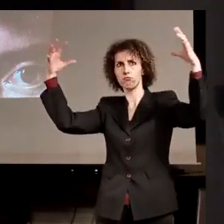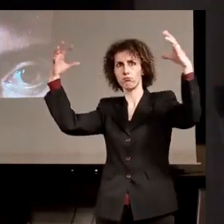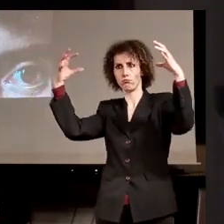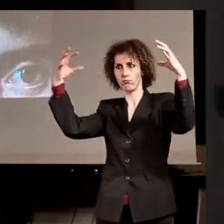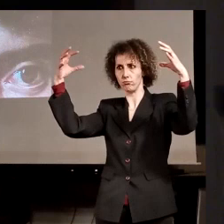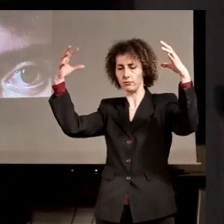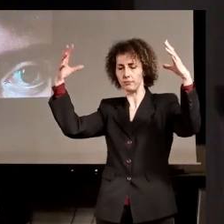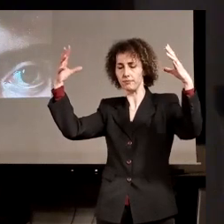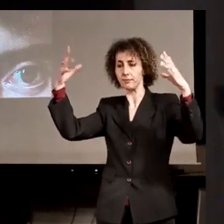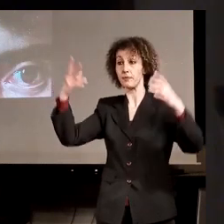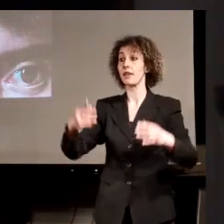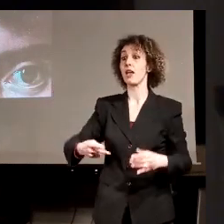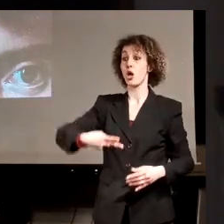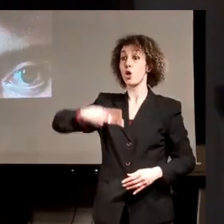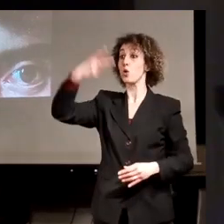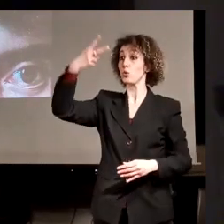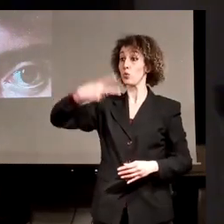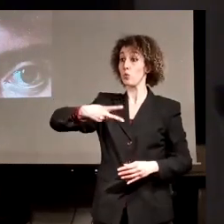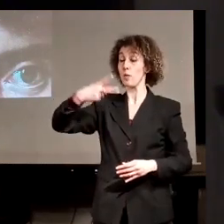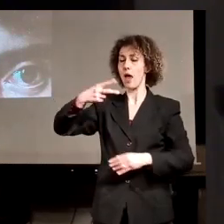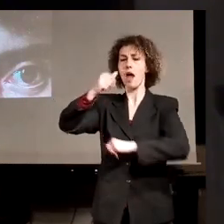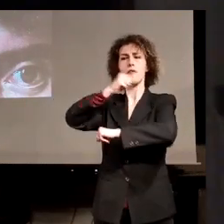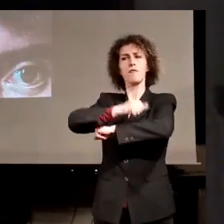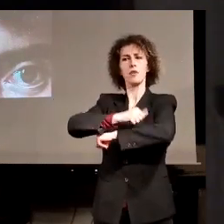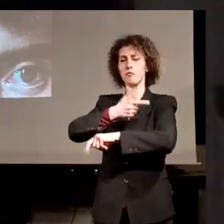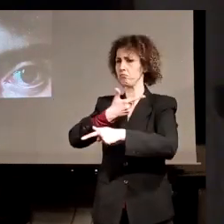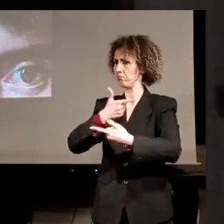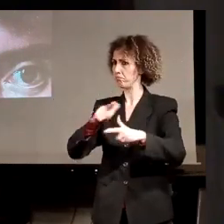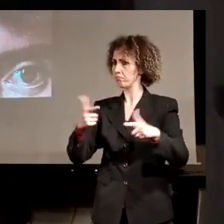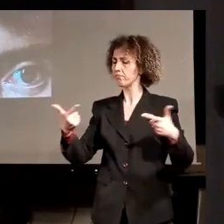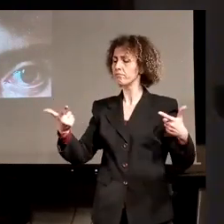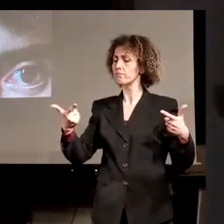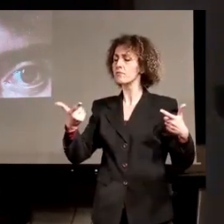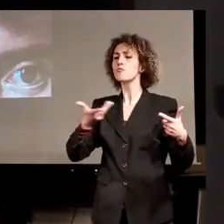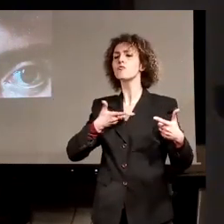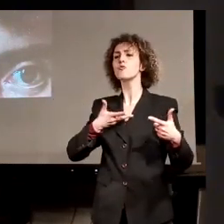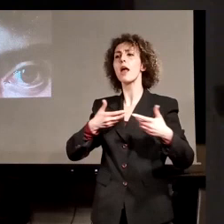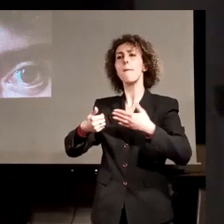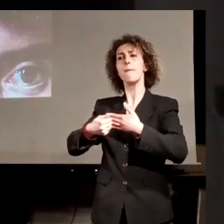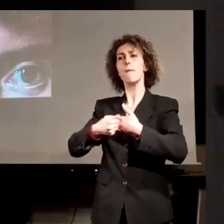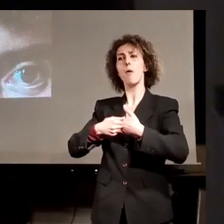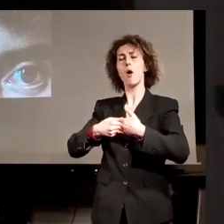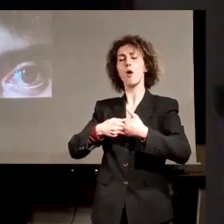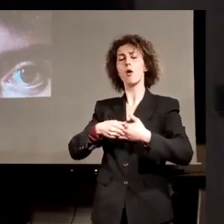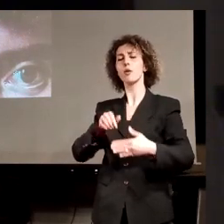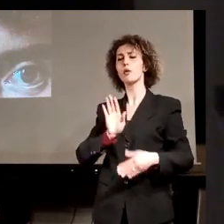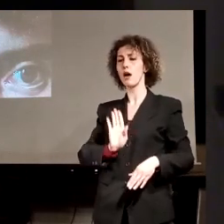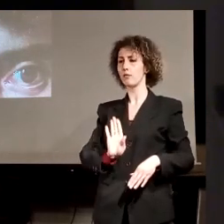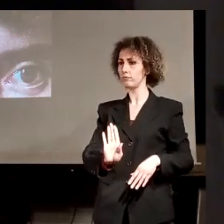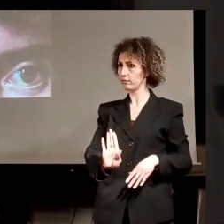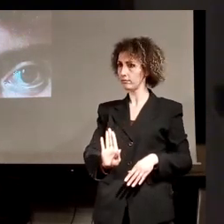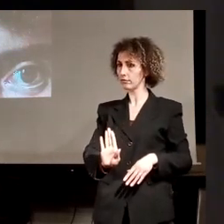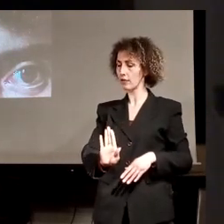alto due piani non aveva finestre c'era solo una porta al pianterreno